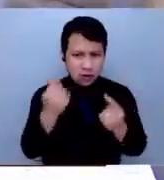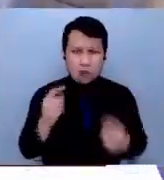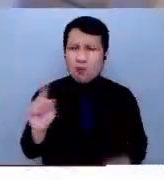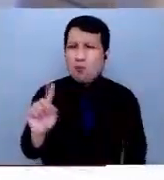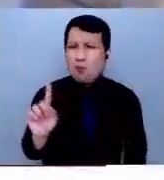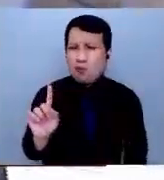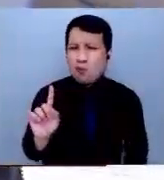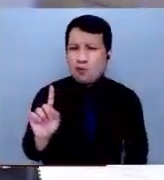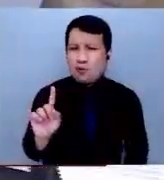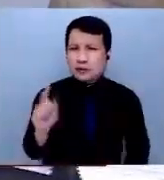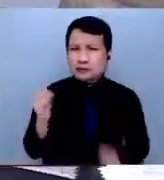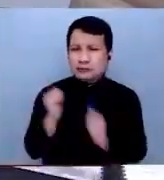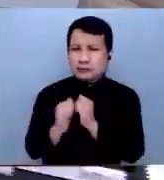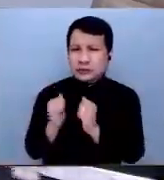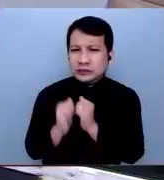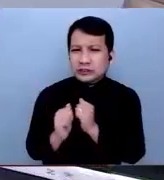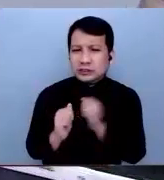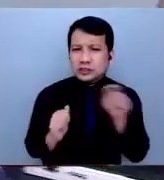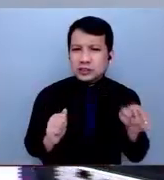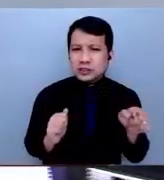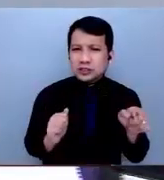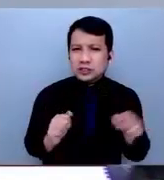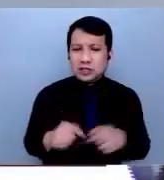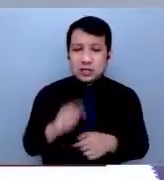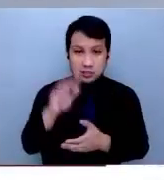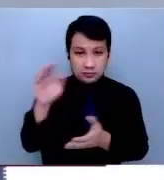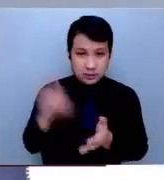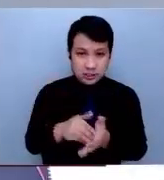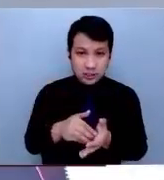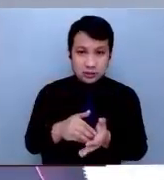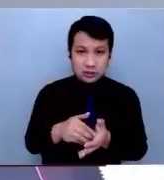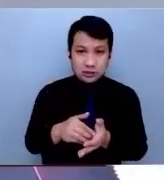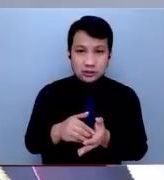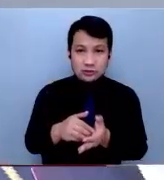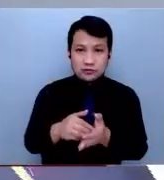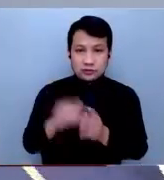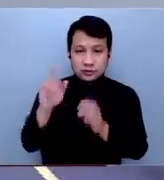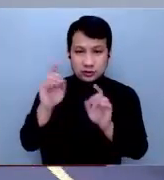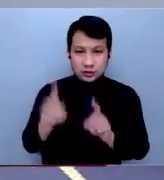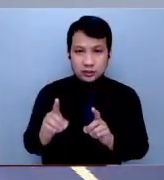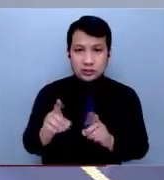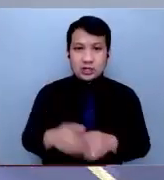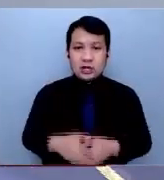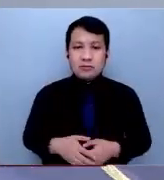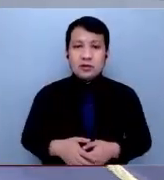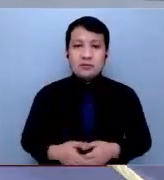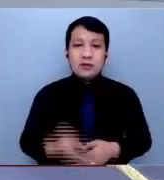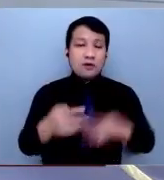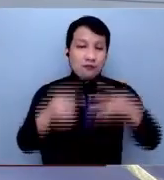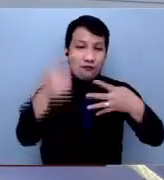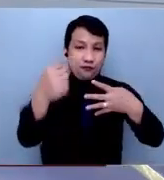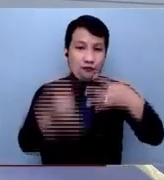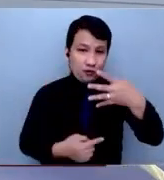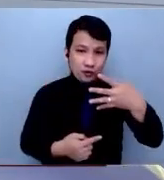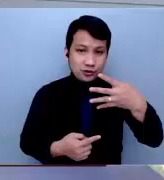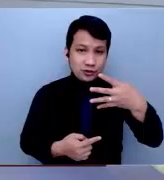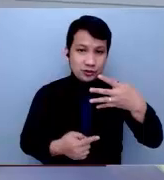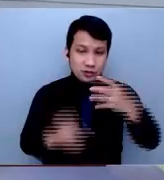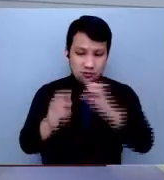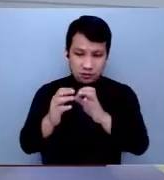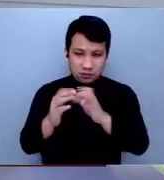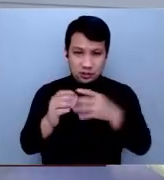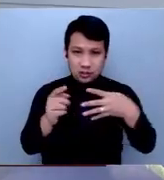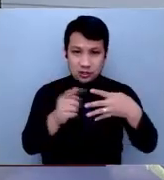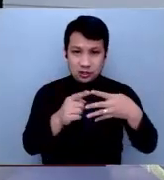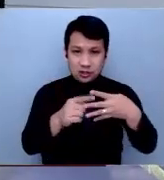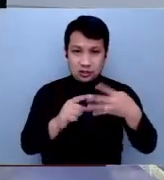sabihin niyan? Ang Centers for Disease Control ng US meron pong 4 classifications ng mga variants. Ang pinakamababa